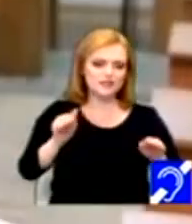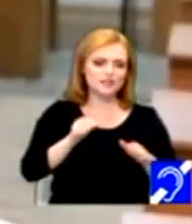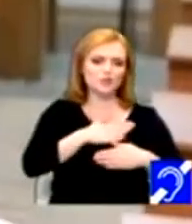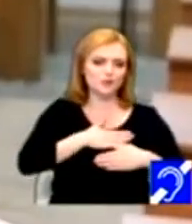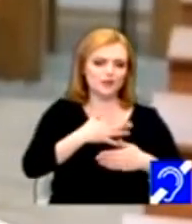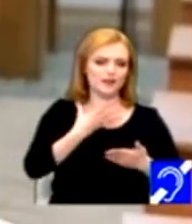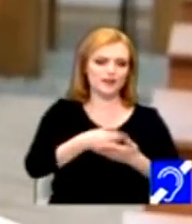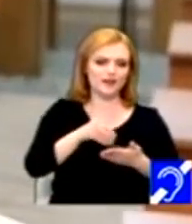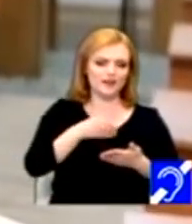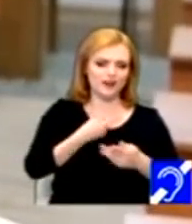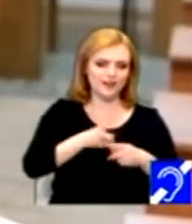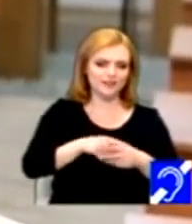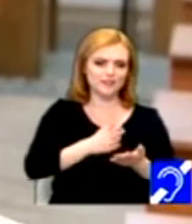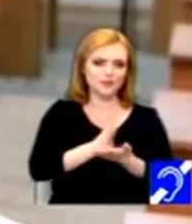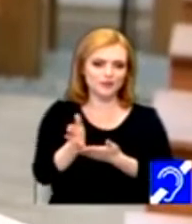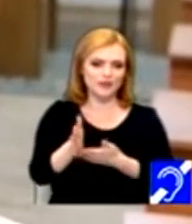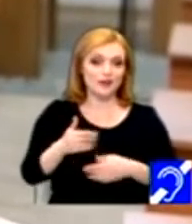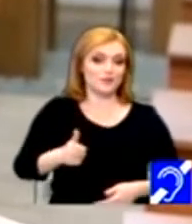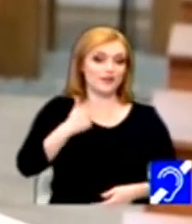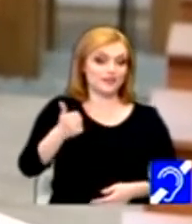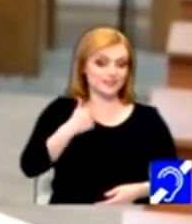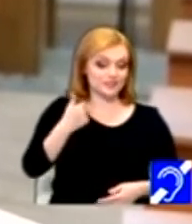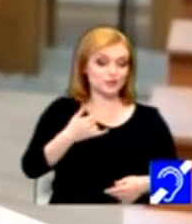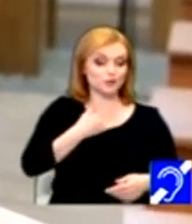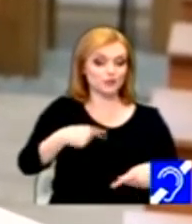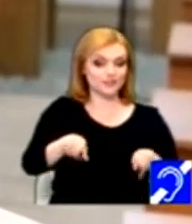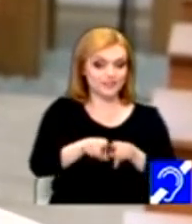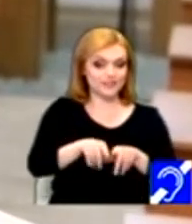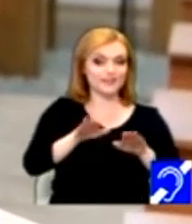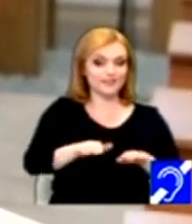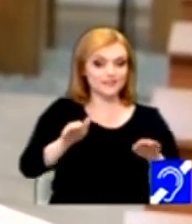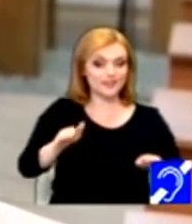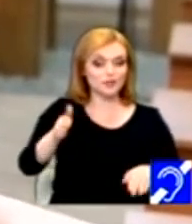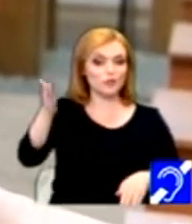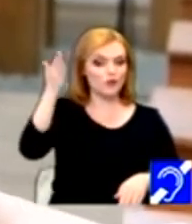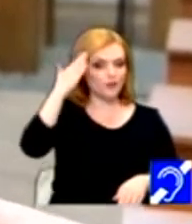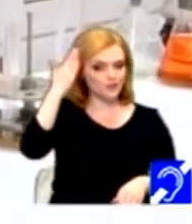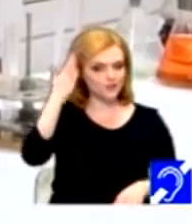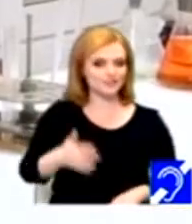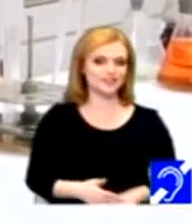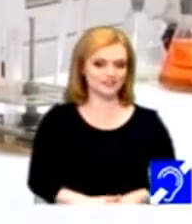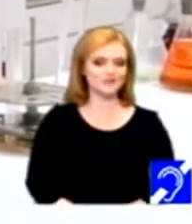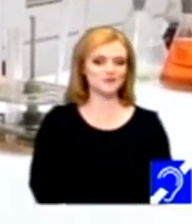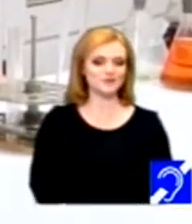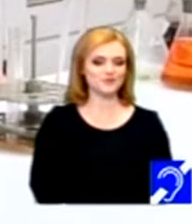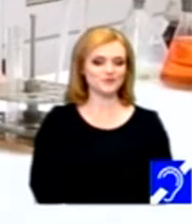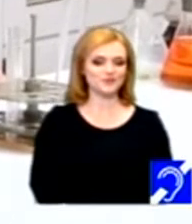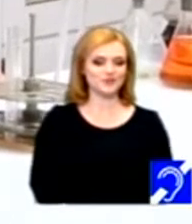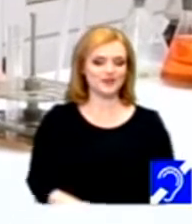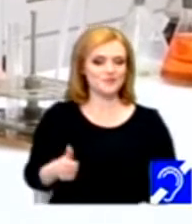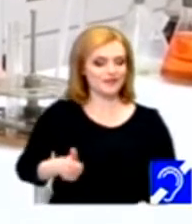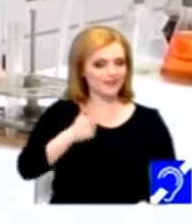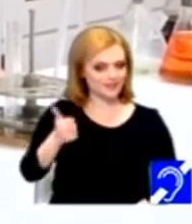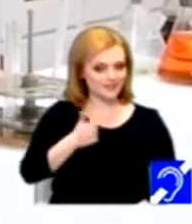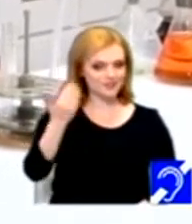cu toții mândri că avem așa elevi cu capacități și competențe înalte, care ne-au adus